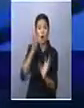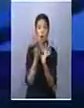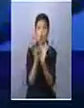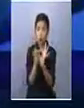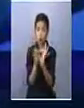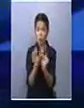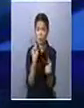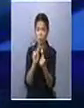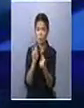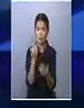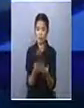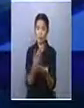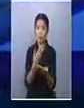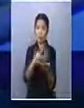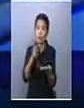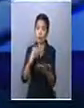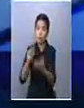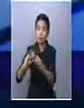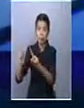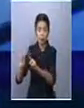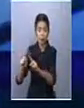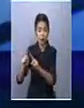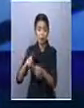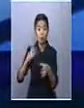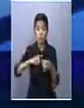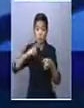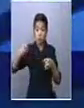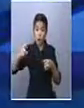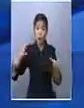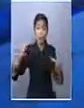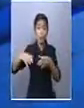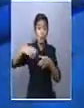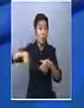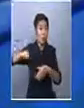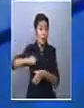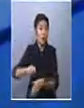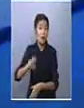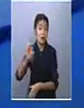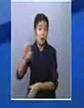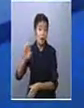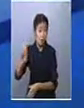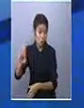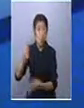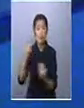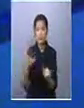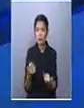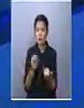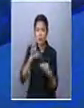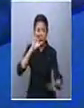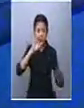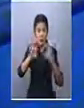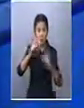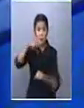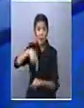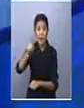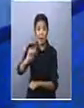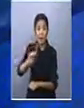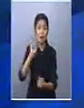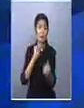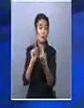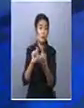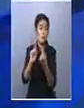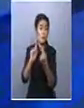ภาวะล้มละลายจนกระทั่งต้องออกจากยูโรโซนไปนะคะในขณะที่ล่าสุดนะคะวันนี้ต้องจับตามองกันเป็นพิเศษค่ะเพราะว่าทางด้